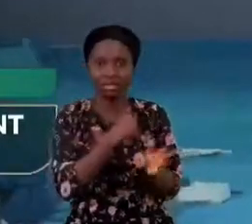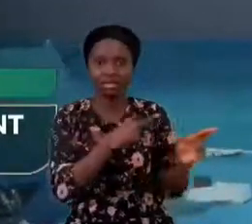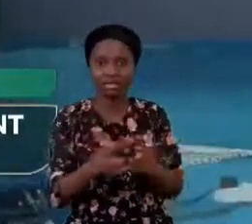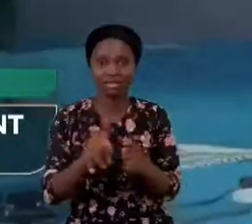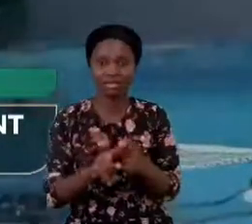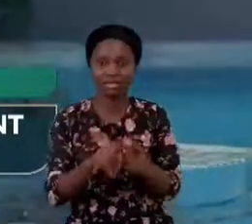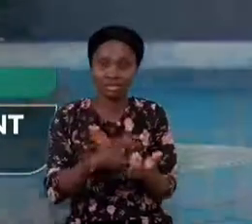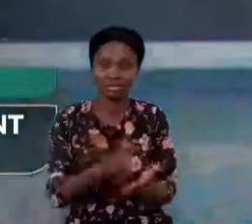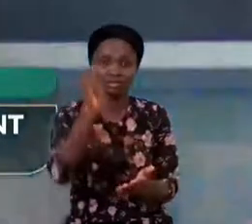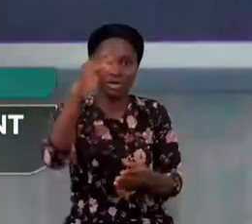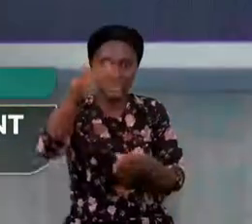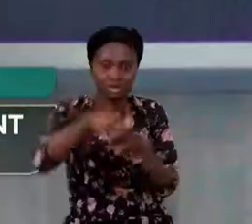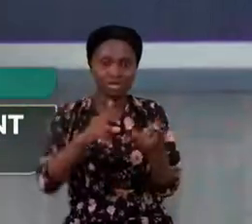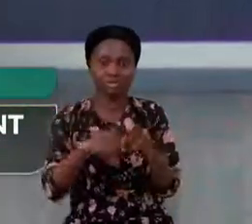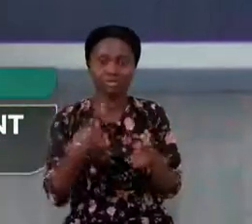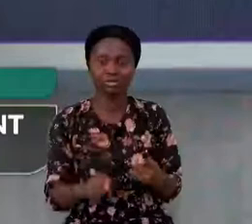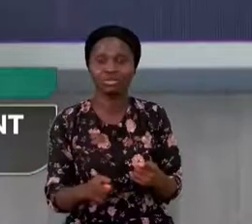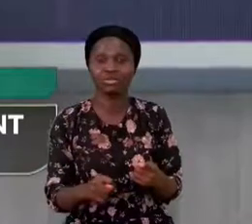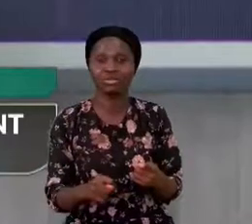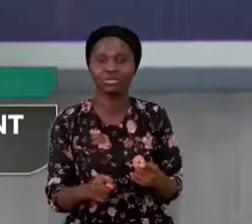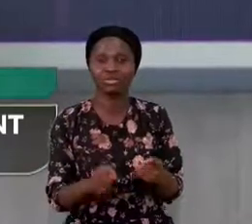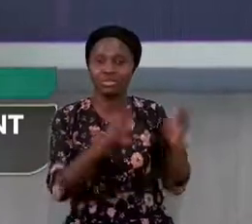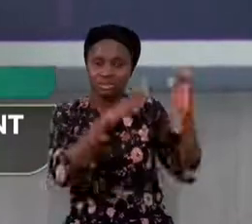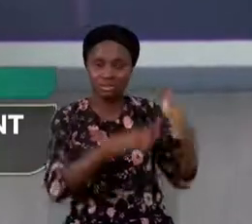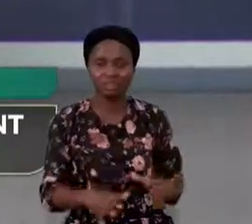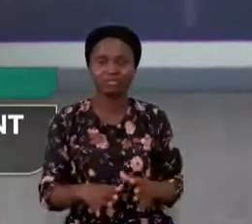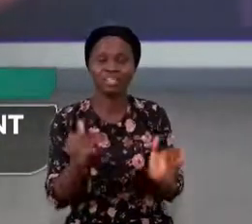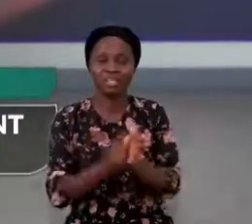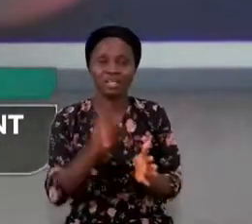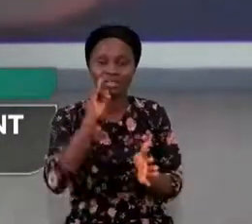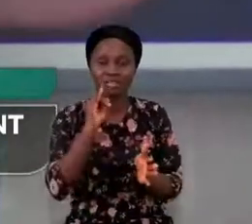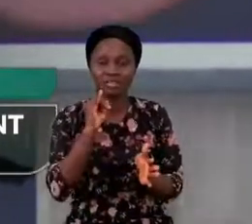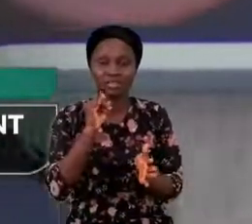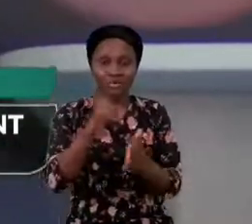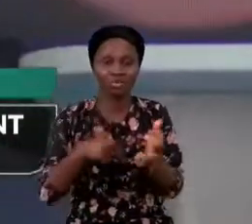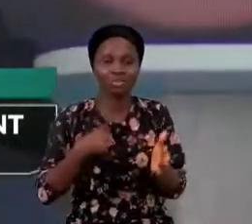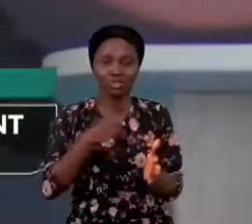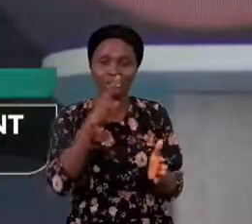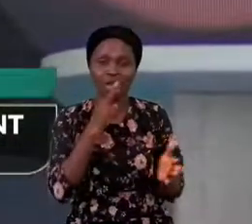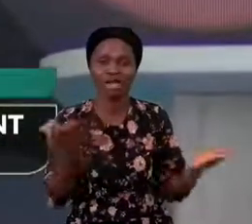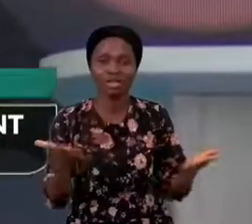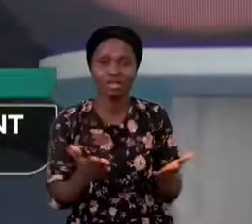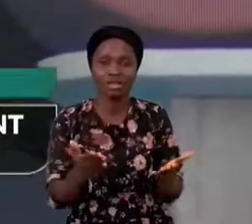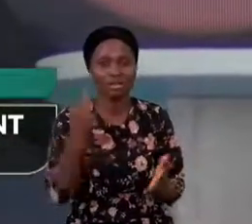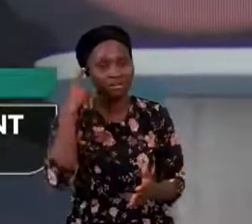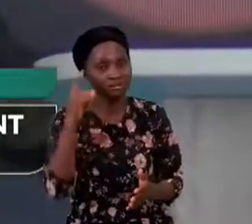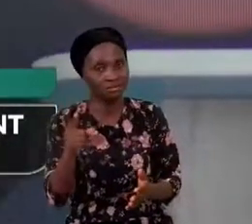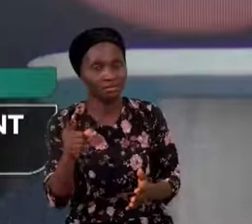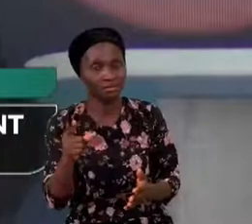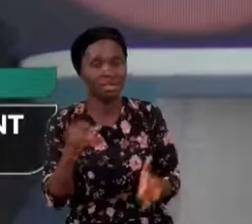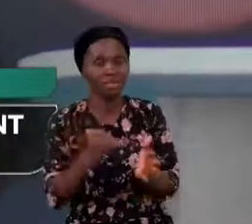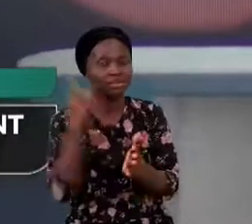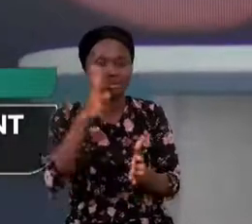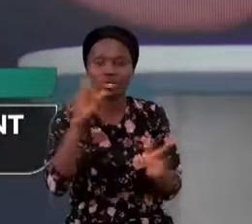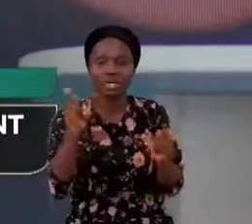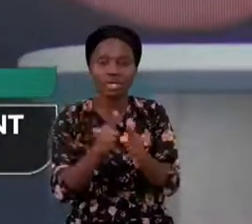que tu as eu par le passé, ce serait comme cette planche-là. Et tu vas sauter dans